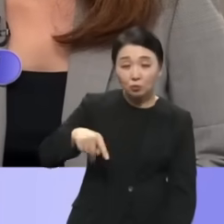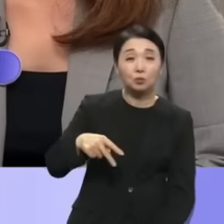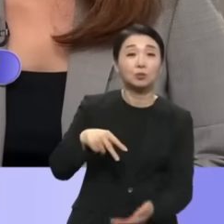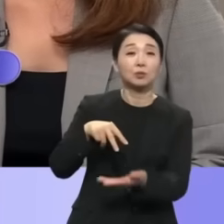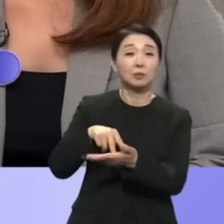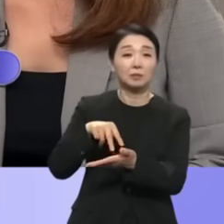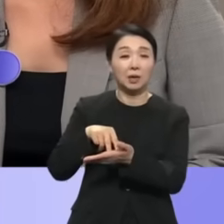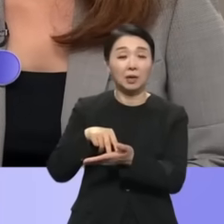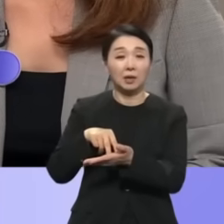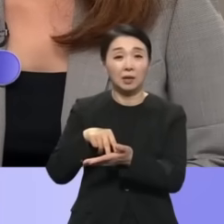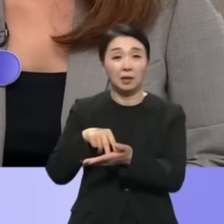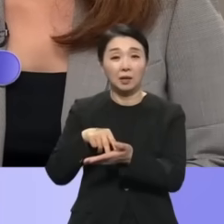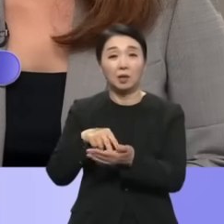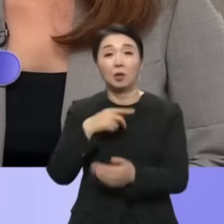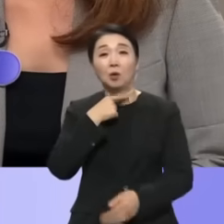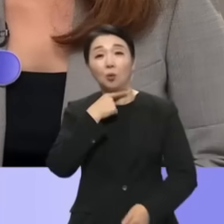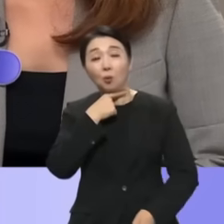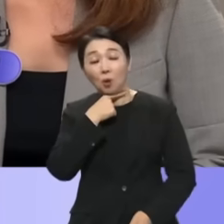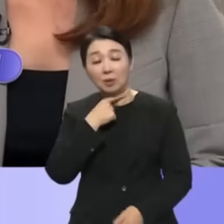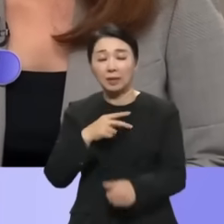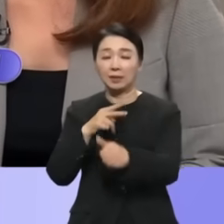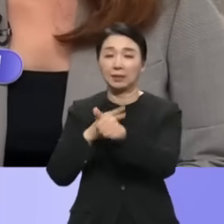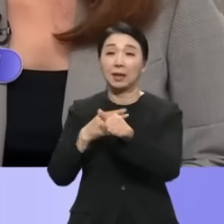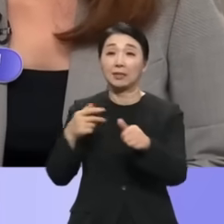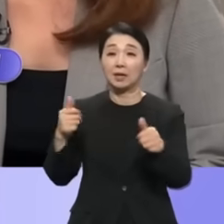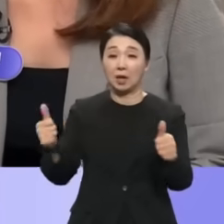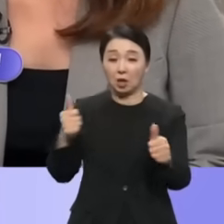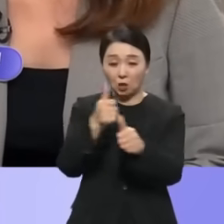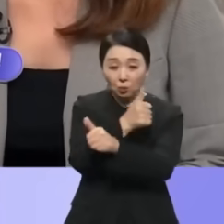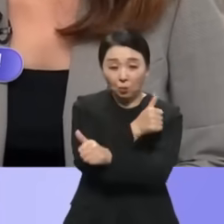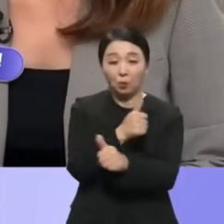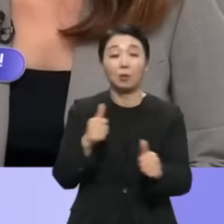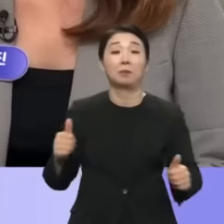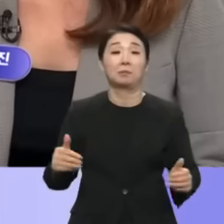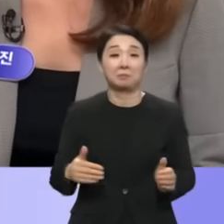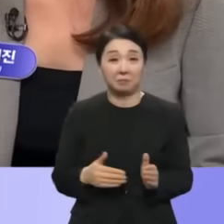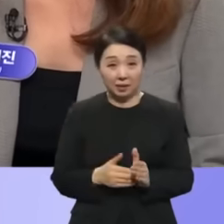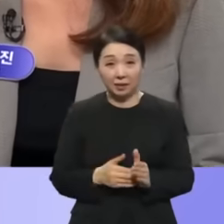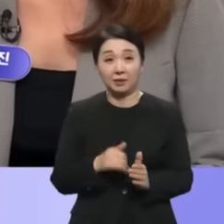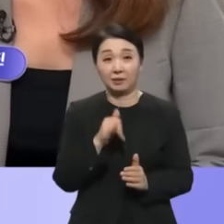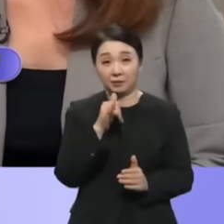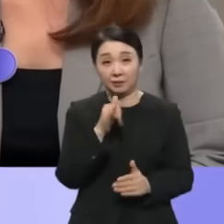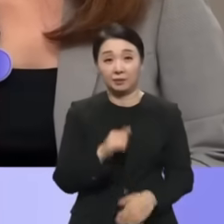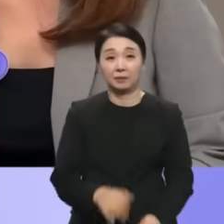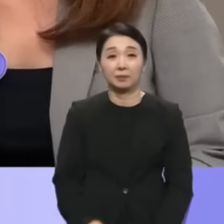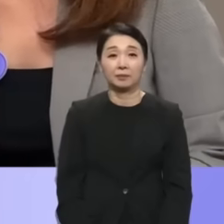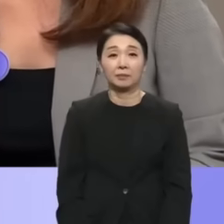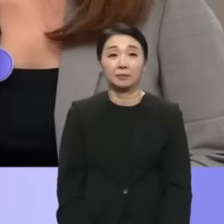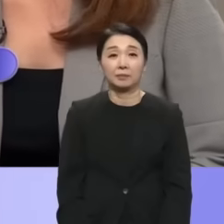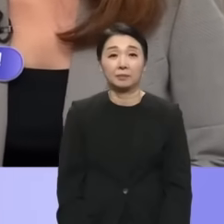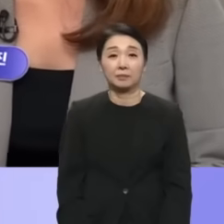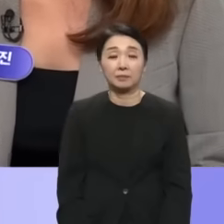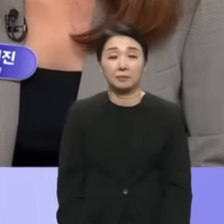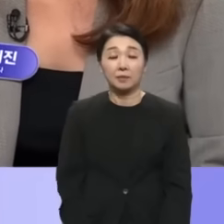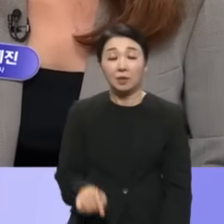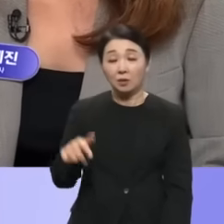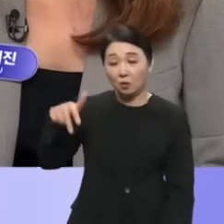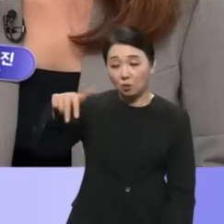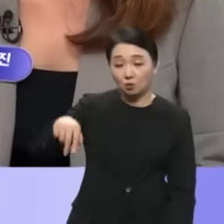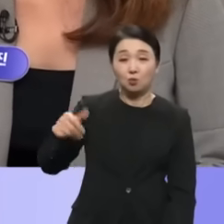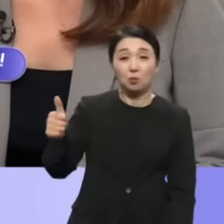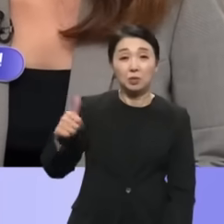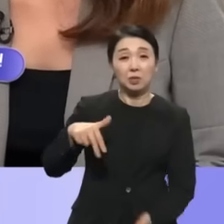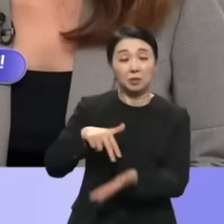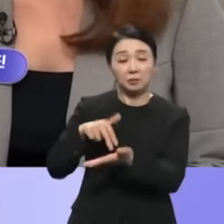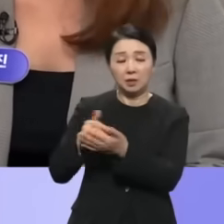측이 원하는 강사로 교체가 있었다라는 이제 주장이 일단 있는 것이고이 부분에 대해서는 뭐 주문시 측에서는